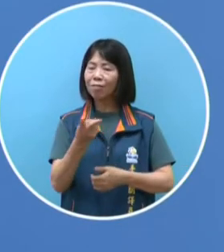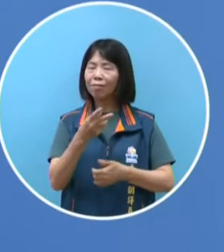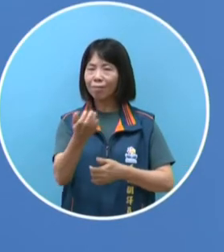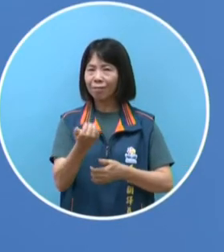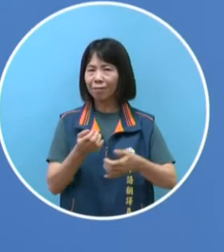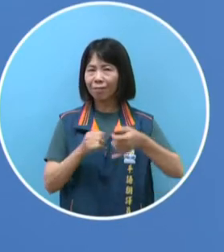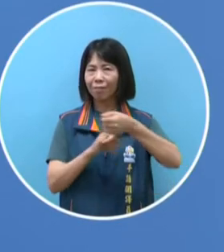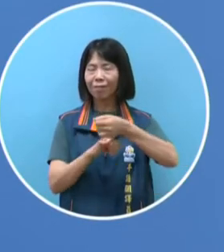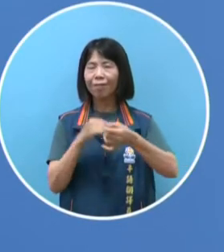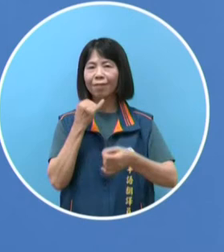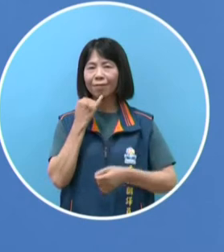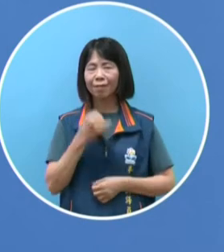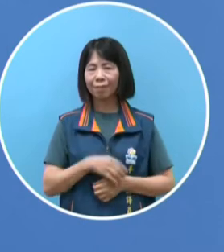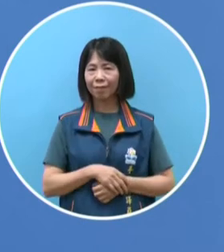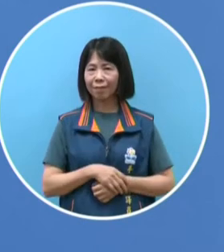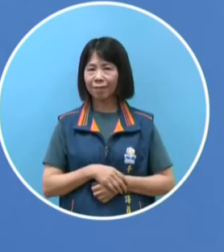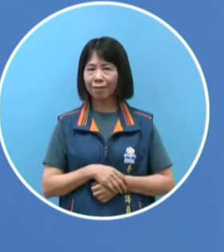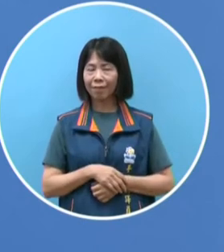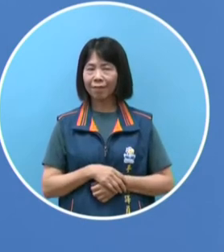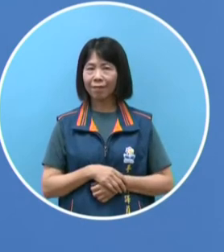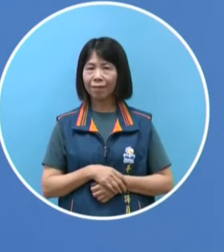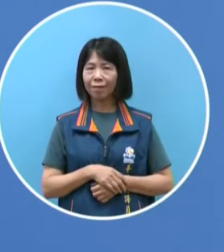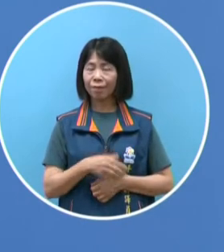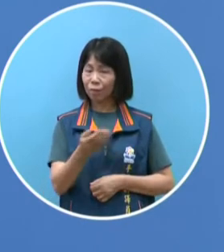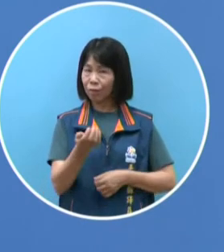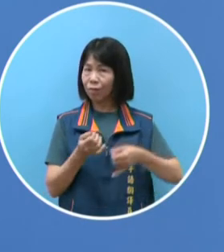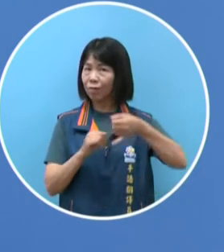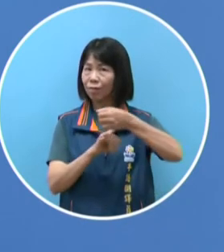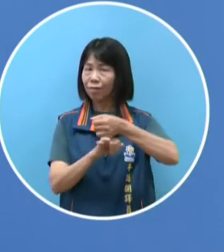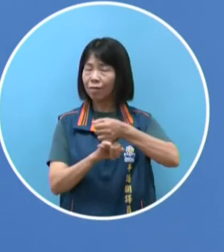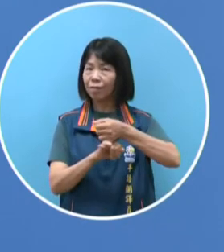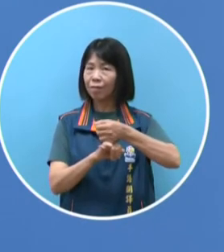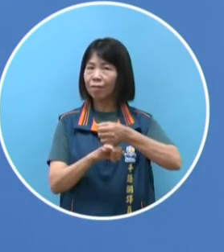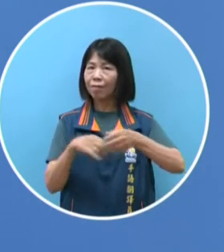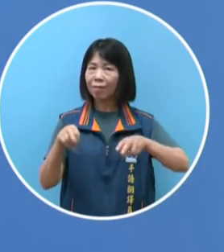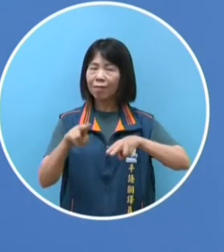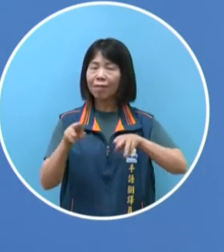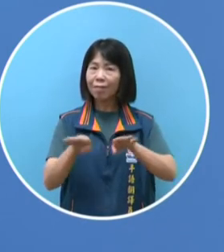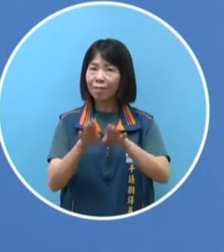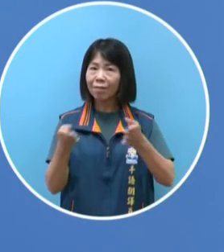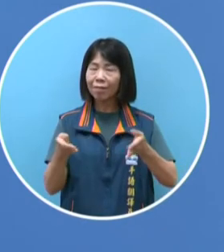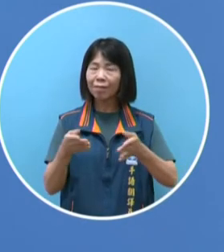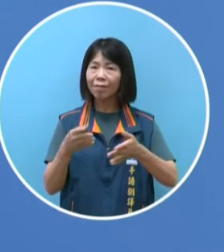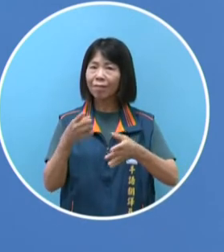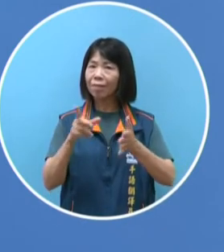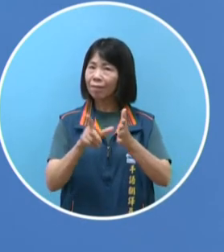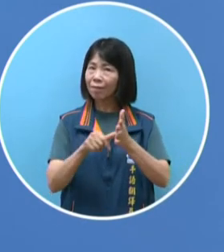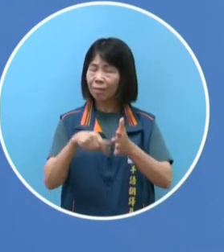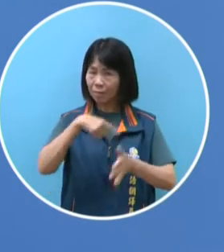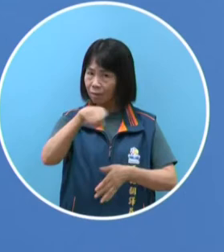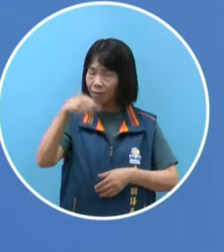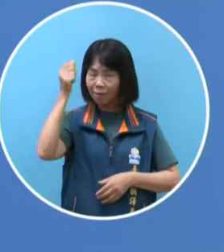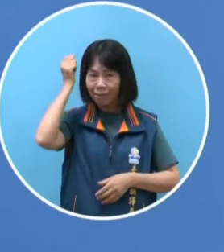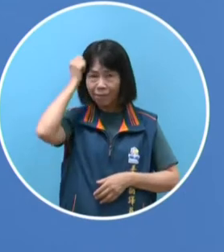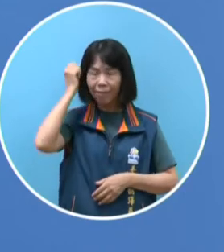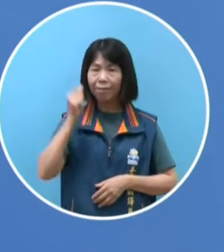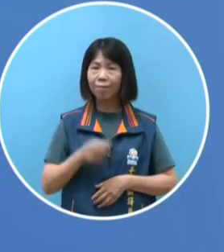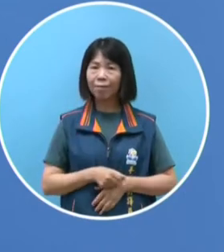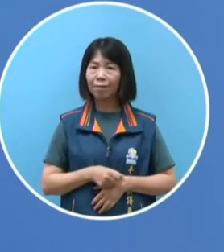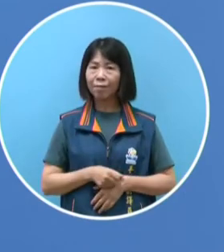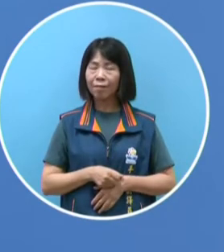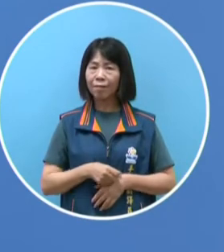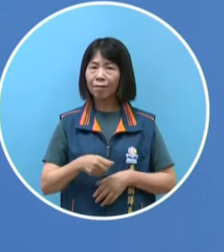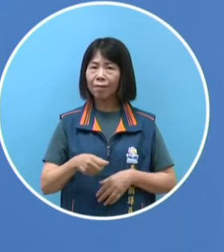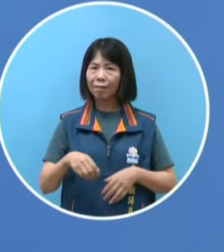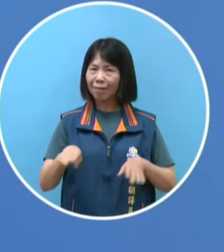约，并规划两梯次的施打时间，依序分为第一梯次7月1号开打，第二梯则是7月8号